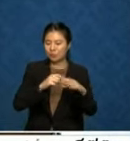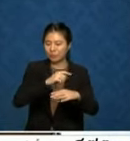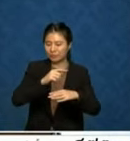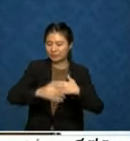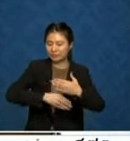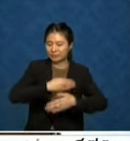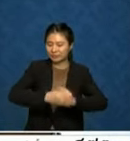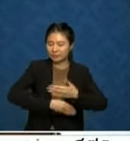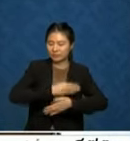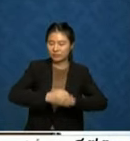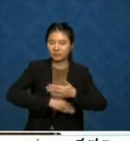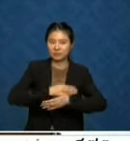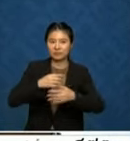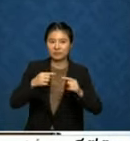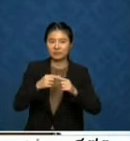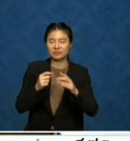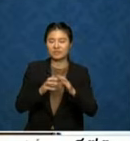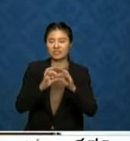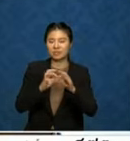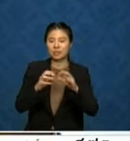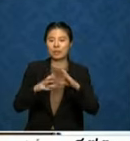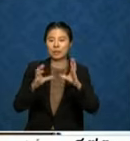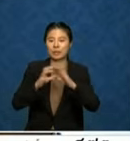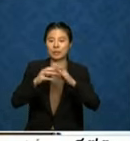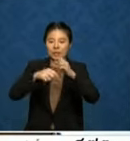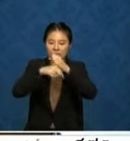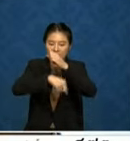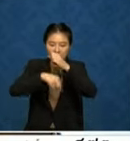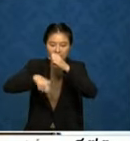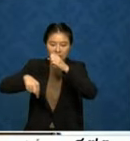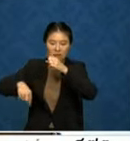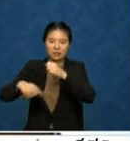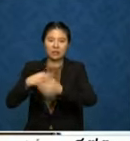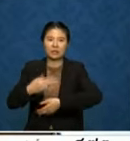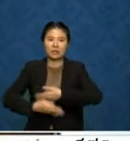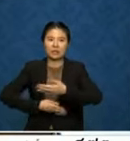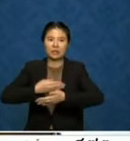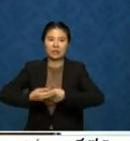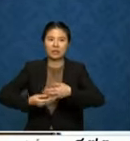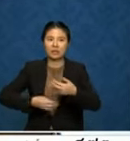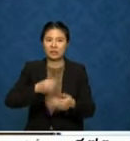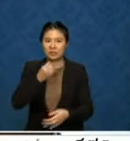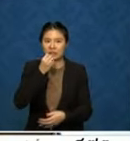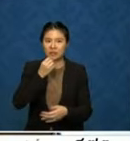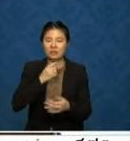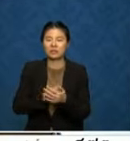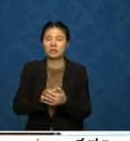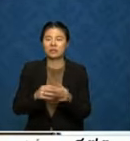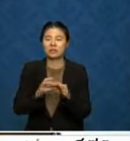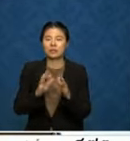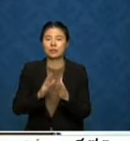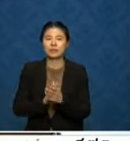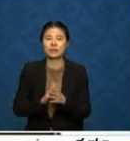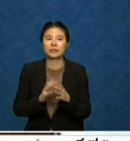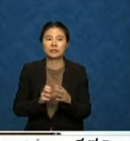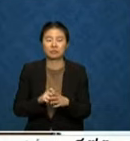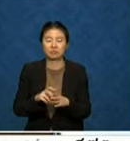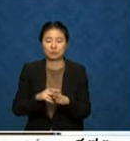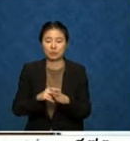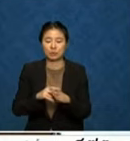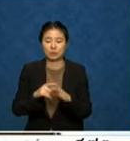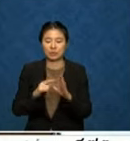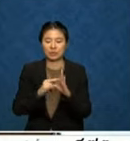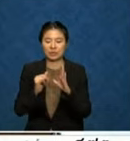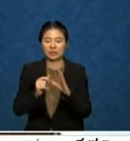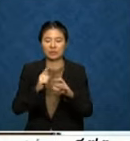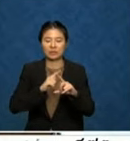ครือข่ายเน้นสร้างดาวรายนะฮะเน้นขายอาหารเสริมหรือว่าขายเครื่องสำอางนะครับพร้อมกับใช้ด